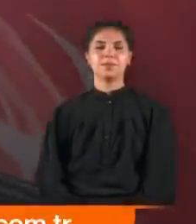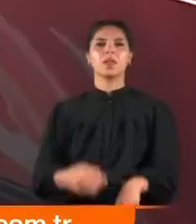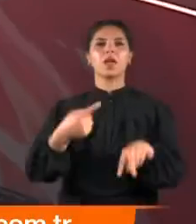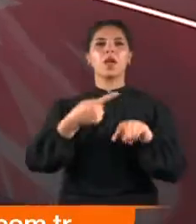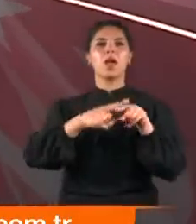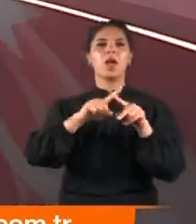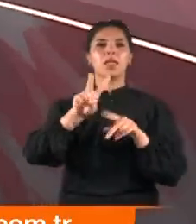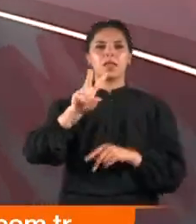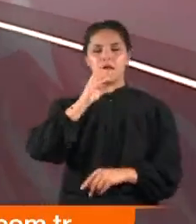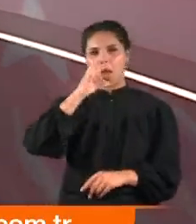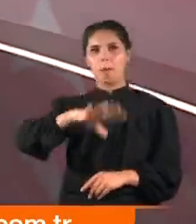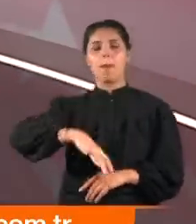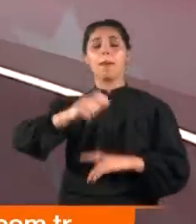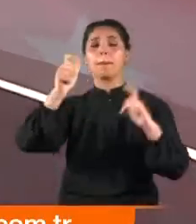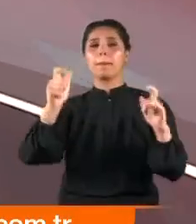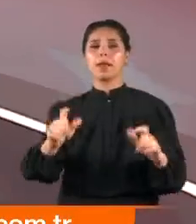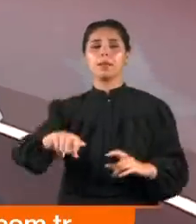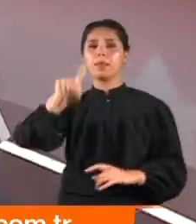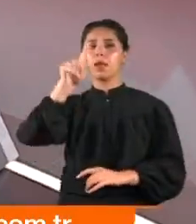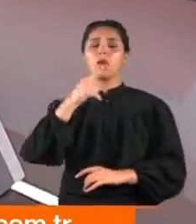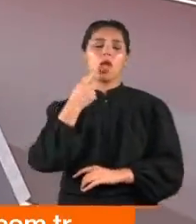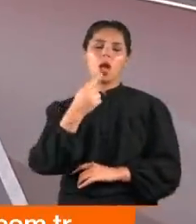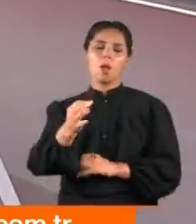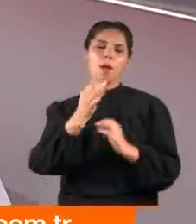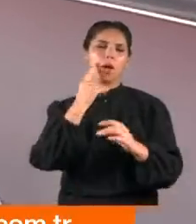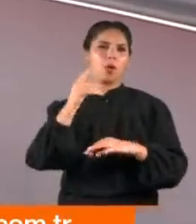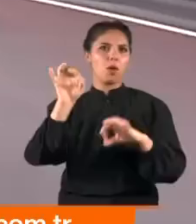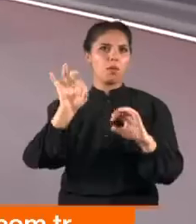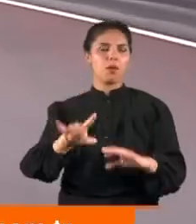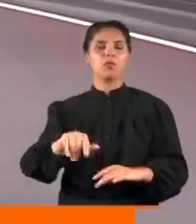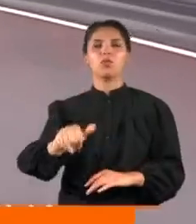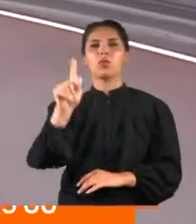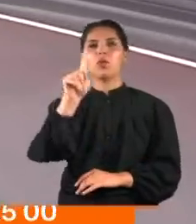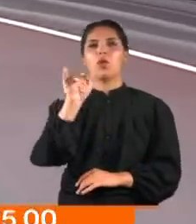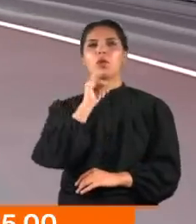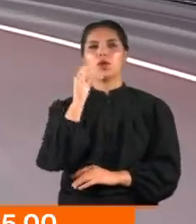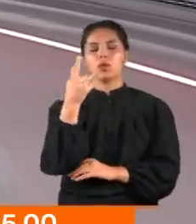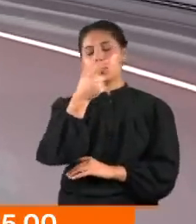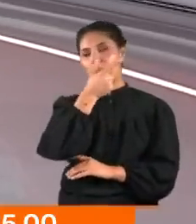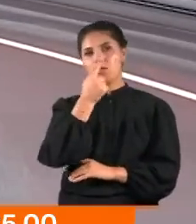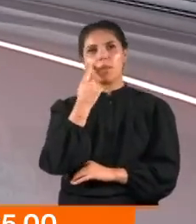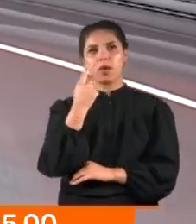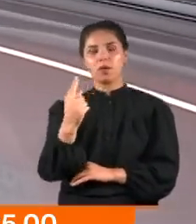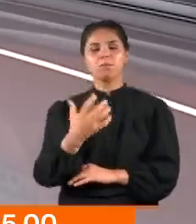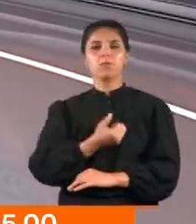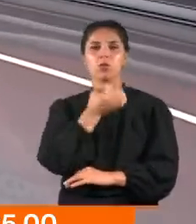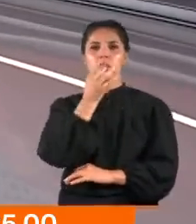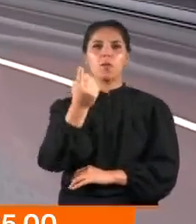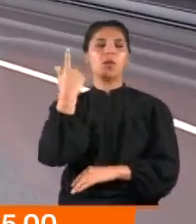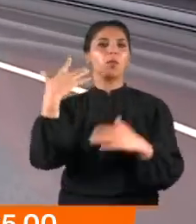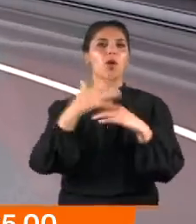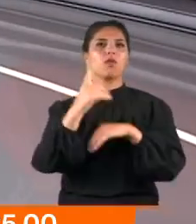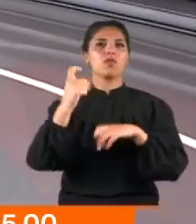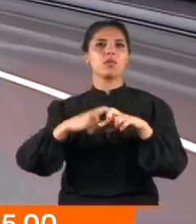Haber merkezinden, ATV Haber merkezinden günün gelişmeleriyle karşınızdayız. Bugün 10 Ağustos 2023 Perşembe. Acı haber dün akşam